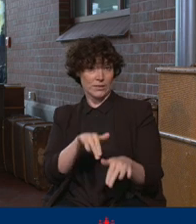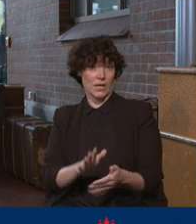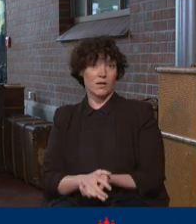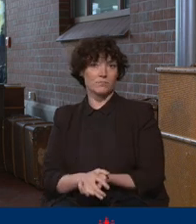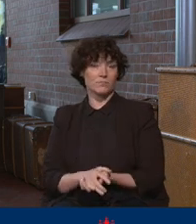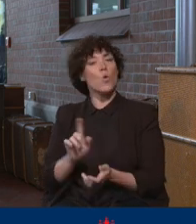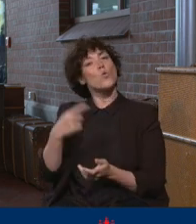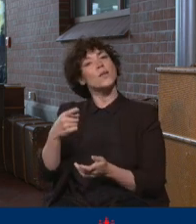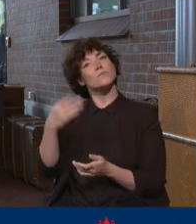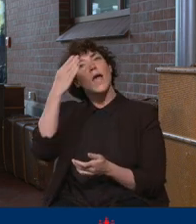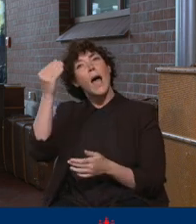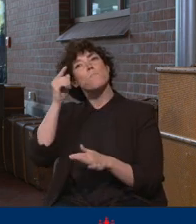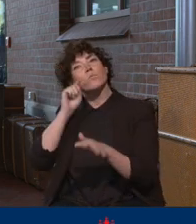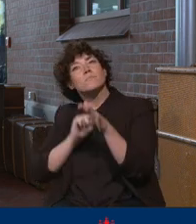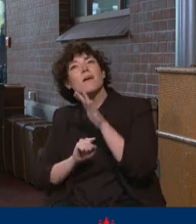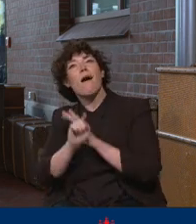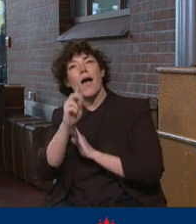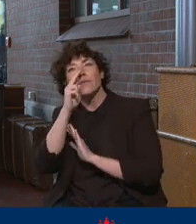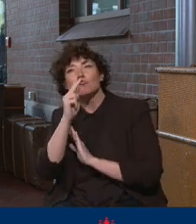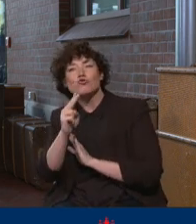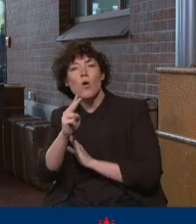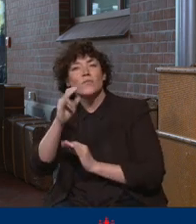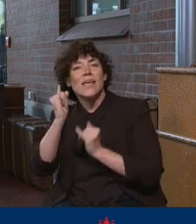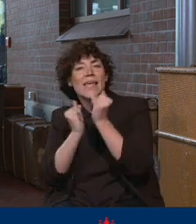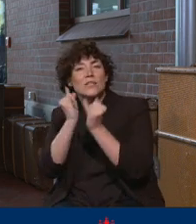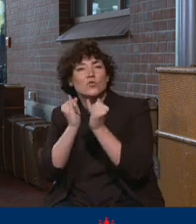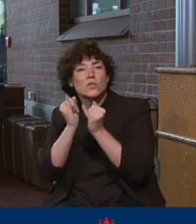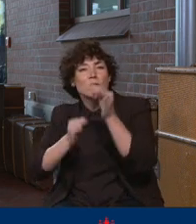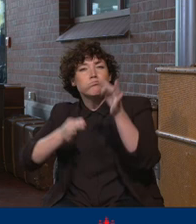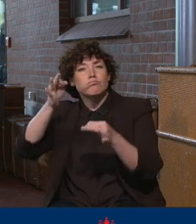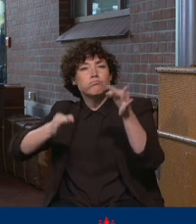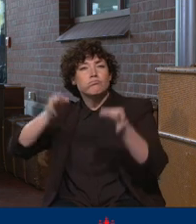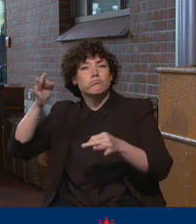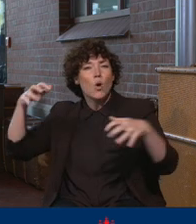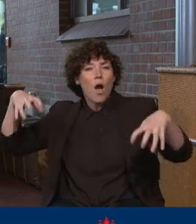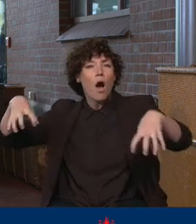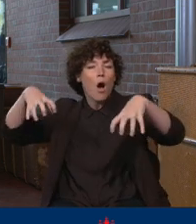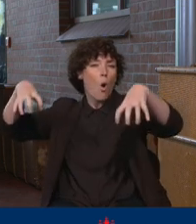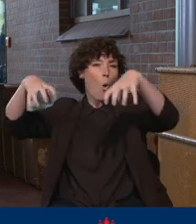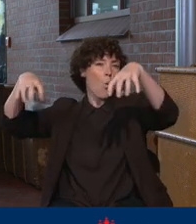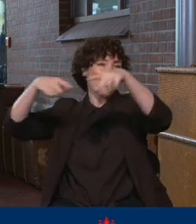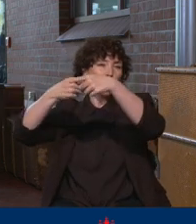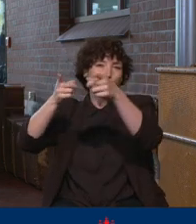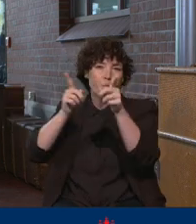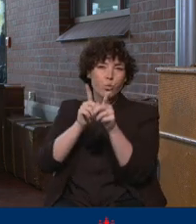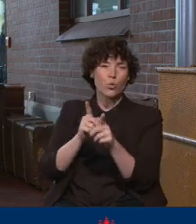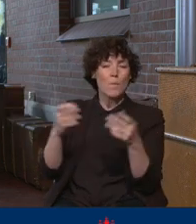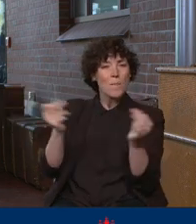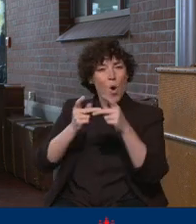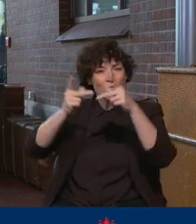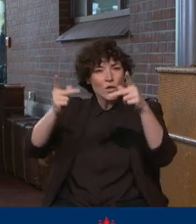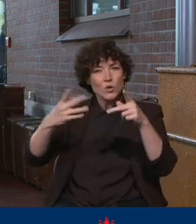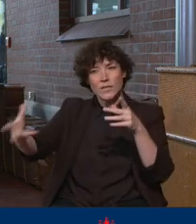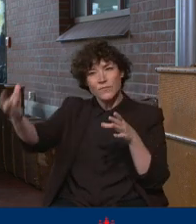industrie die wir eigentlich aber auch ziemlich toll finden da und die wir auch da gar nicht verdrängen wollen die muss in einem konzept wie mit hinein gedacht